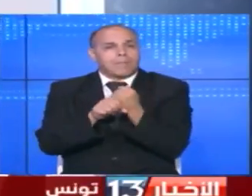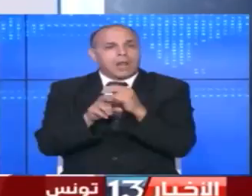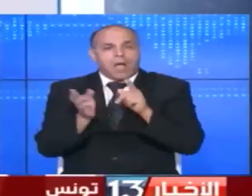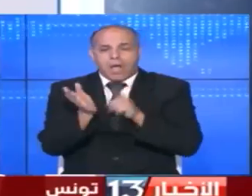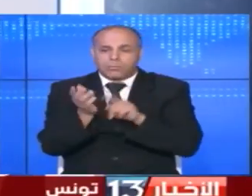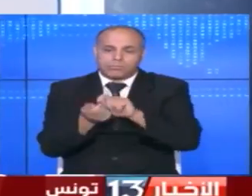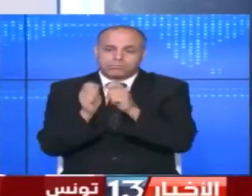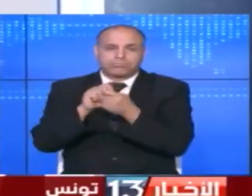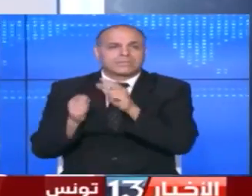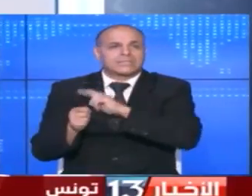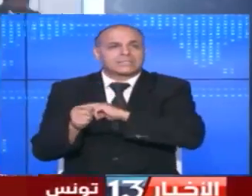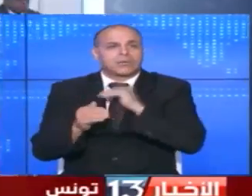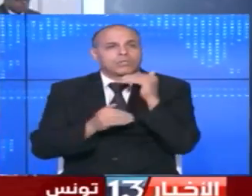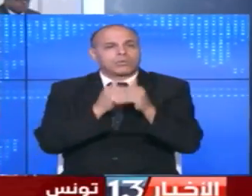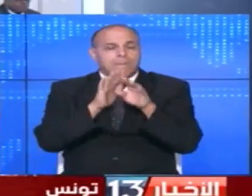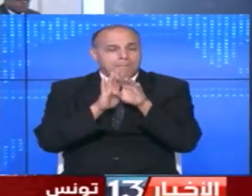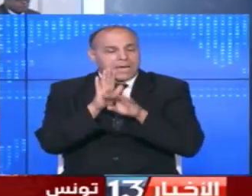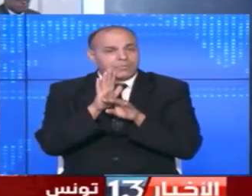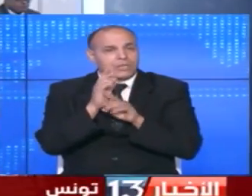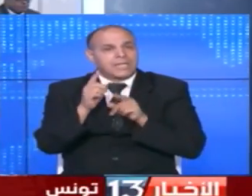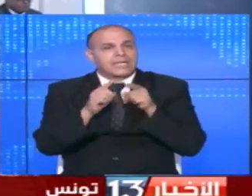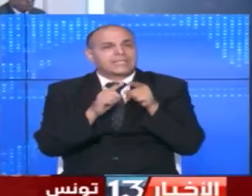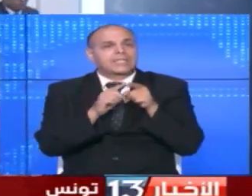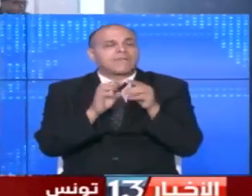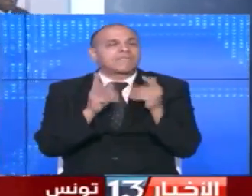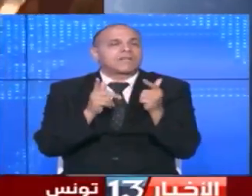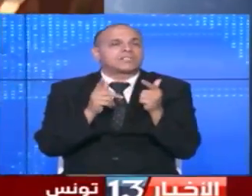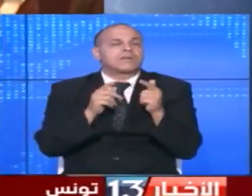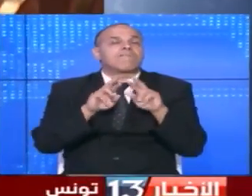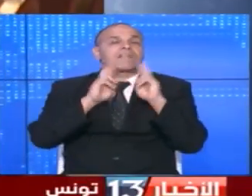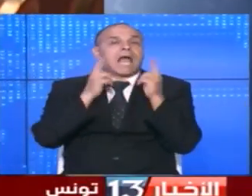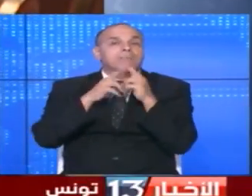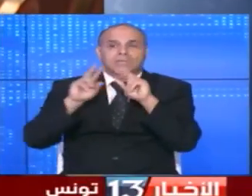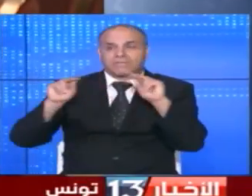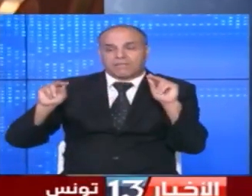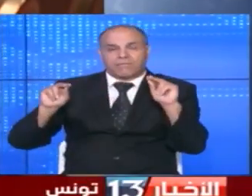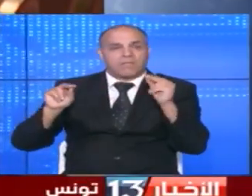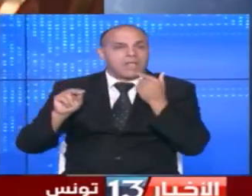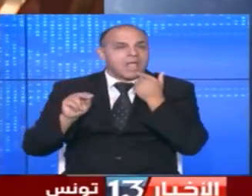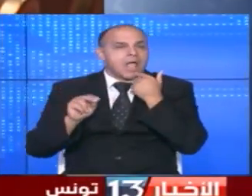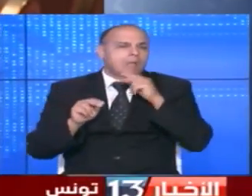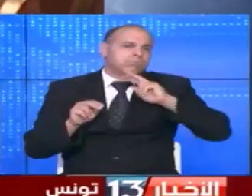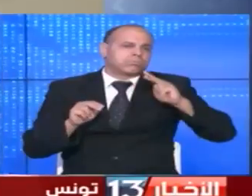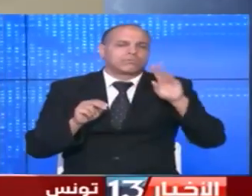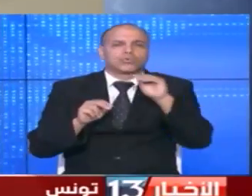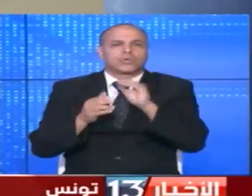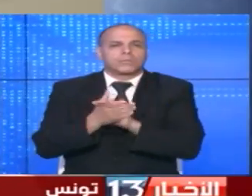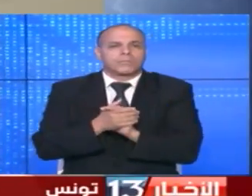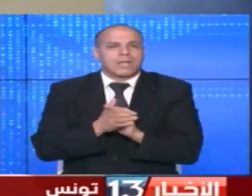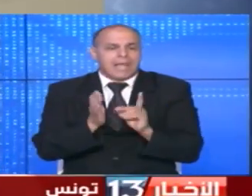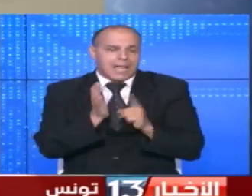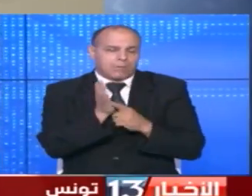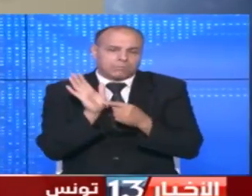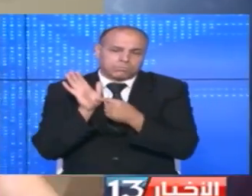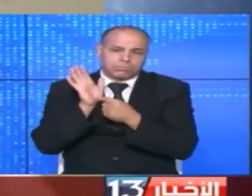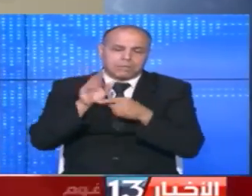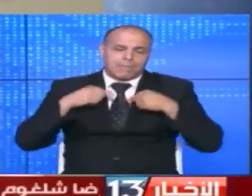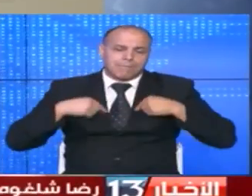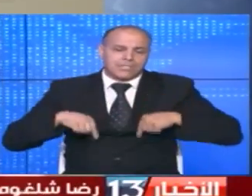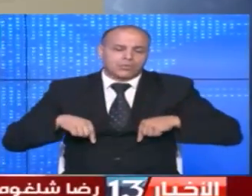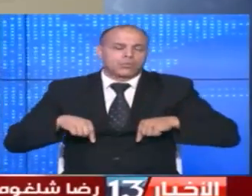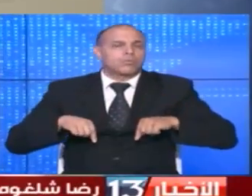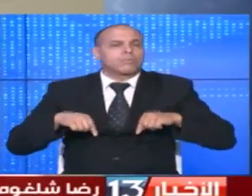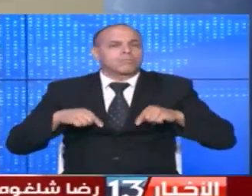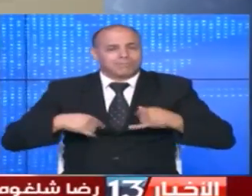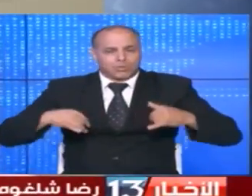مجالات التامين وتطوير منظومتها في اتجاه اتباع المعايير الدوليه وادى فئات اخرى في سوق القانون اللي قدمنا في مجلس الوزراء حول